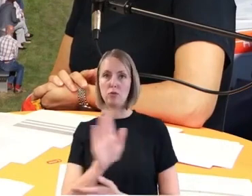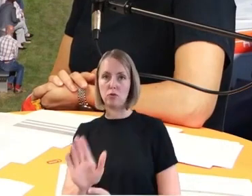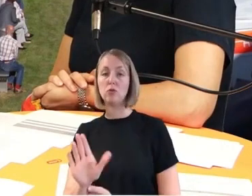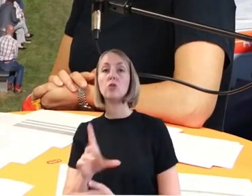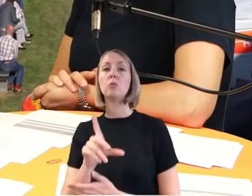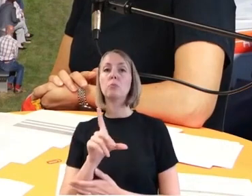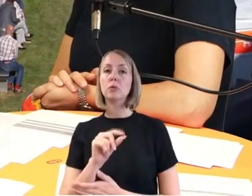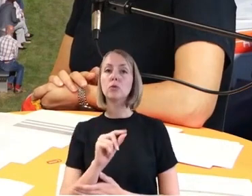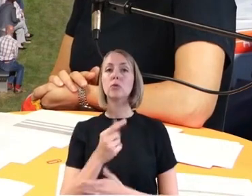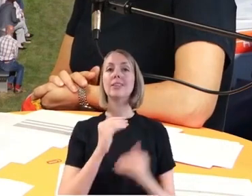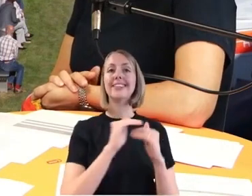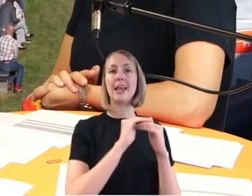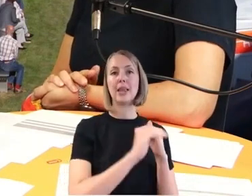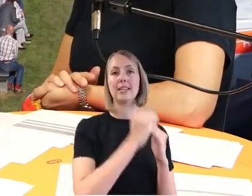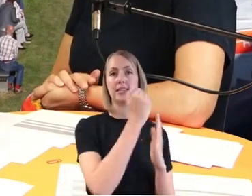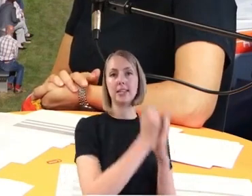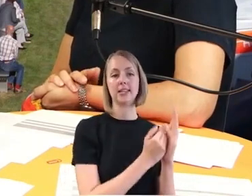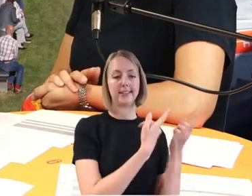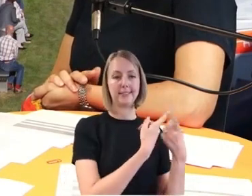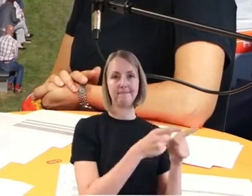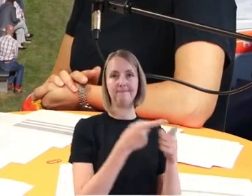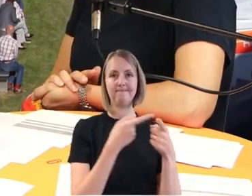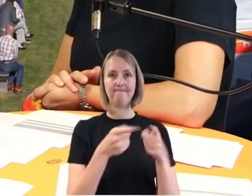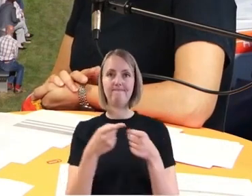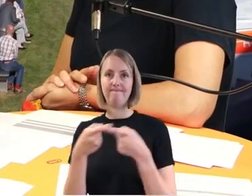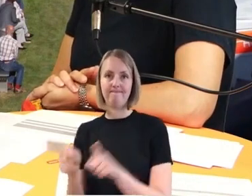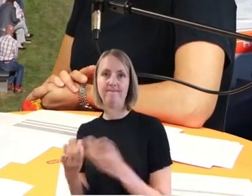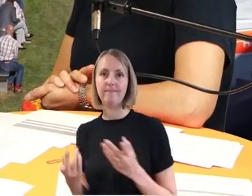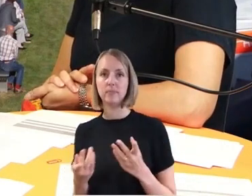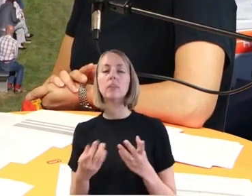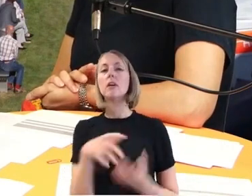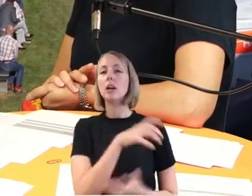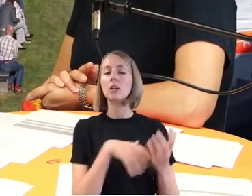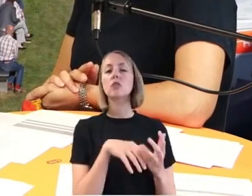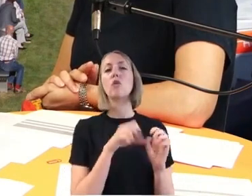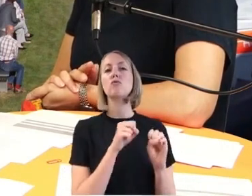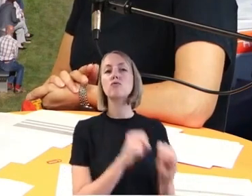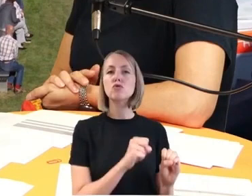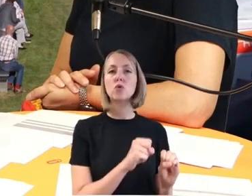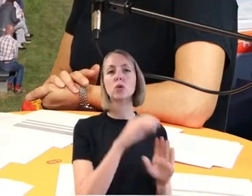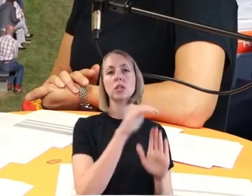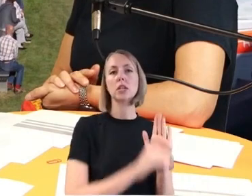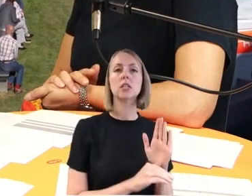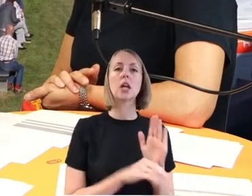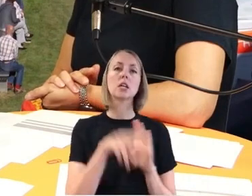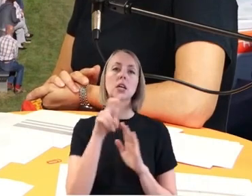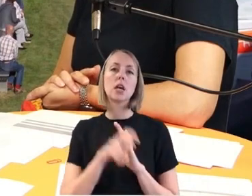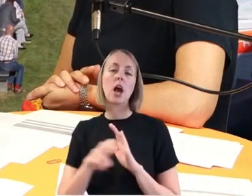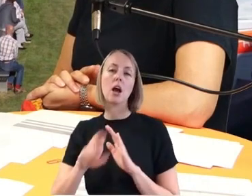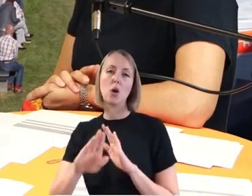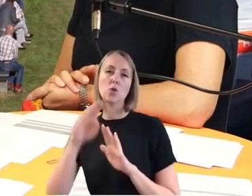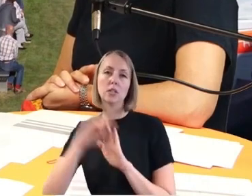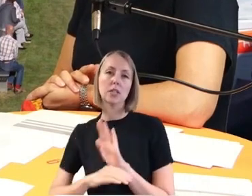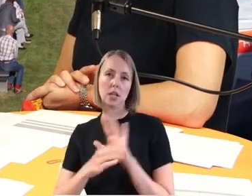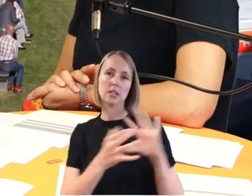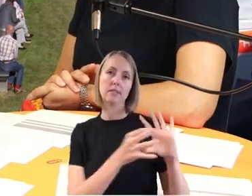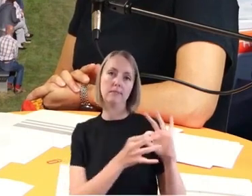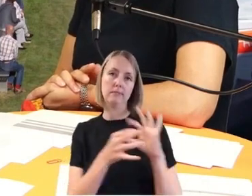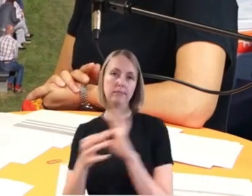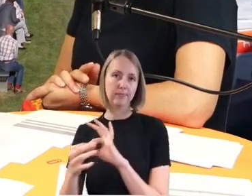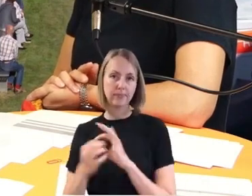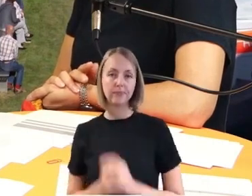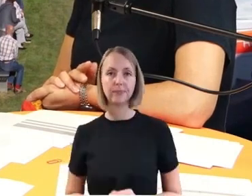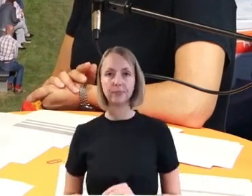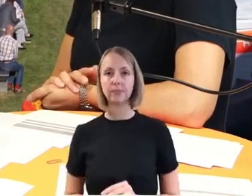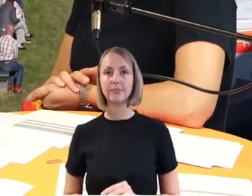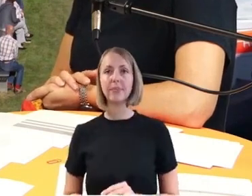unterschiedlichen Landesgesetzen, Katastrophenschutzgesetzen, aber auch Landeskrankenhausgesetzen geregelt. Warum engagiert